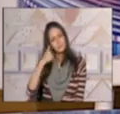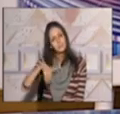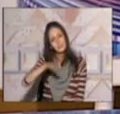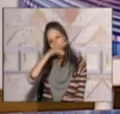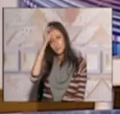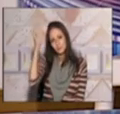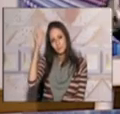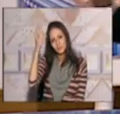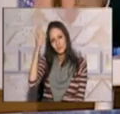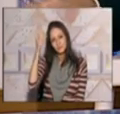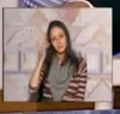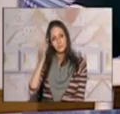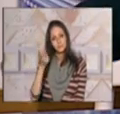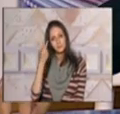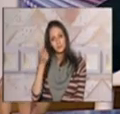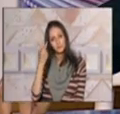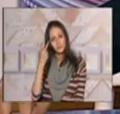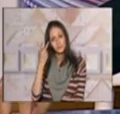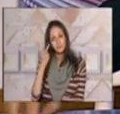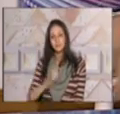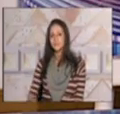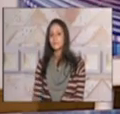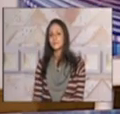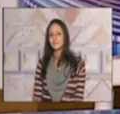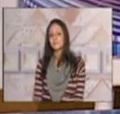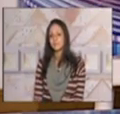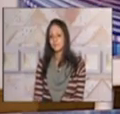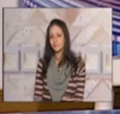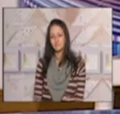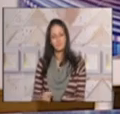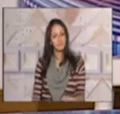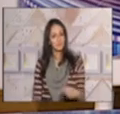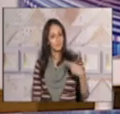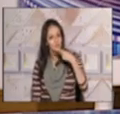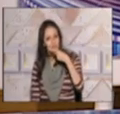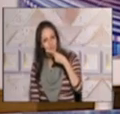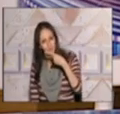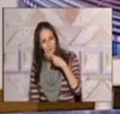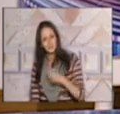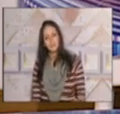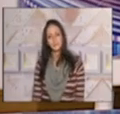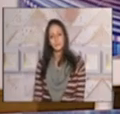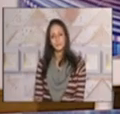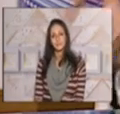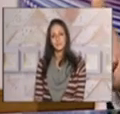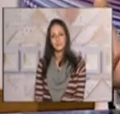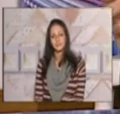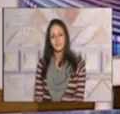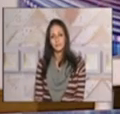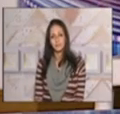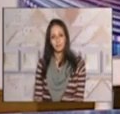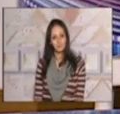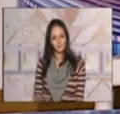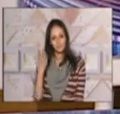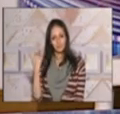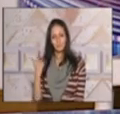بتركز وبتفكر انها تربط بين المهمه المطلوبه منها وبين الامكانات المتاحه بطبيعه الحال زي ما بيقولوا ان